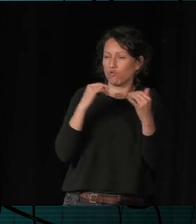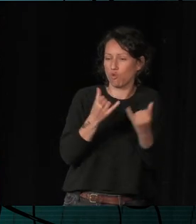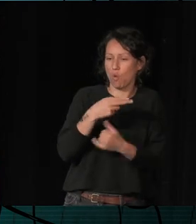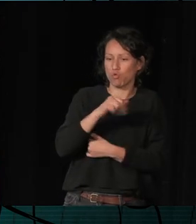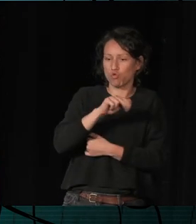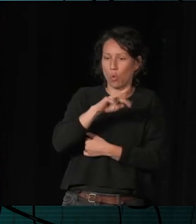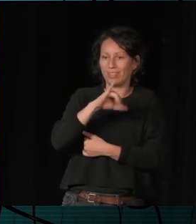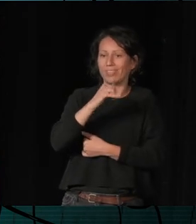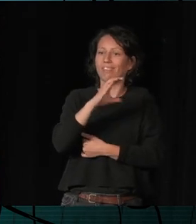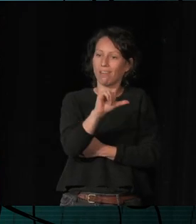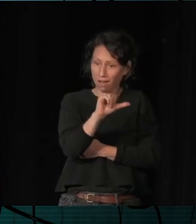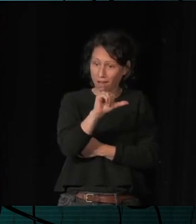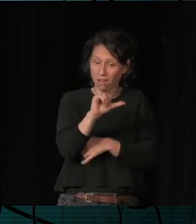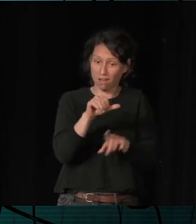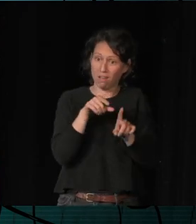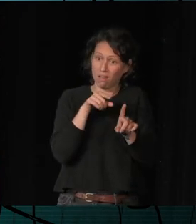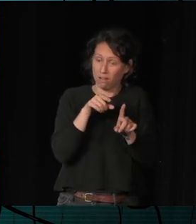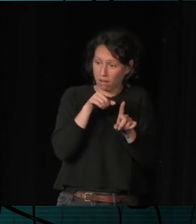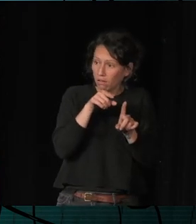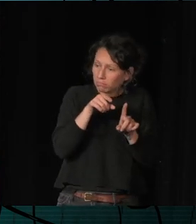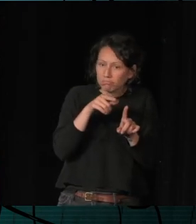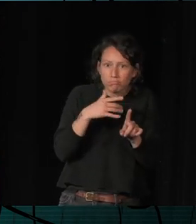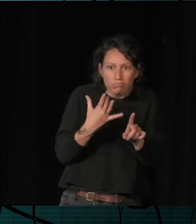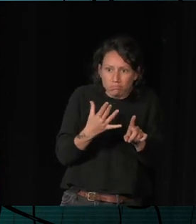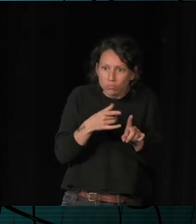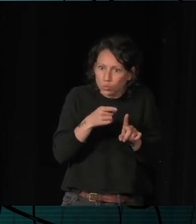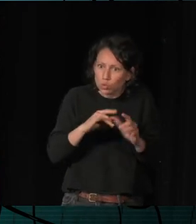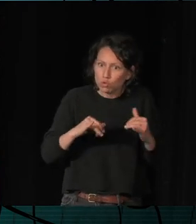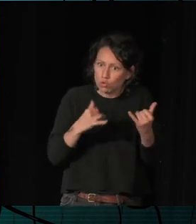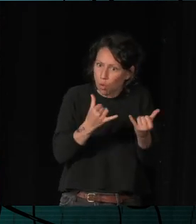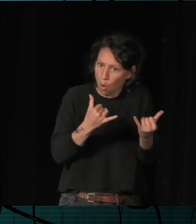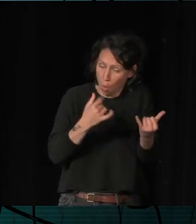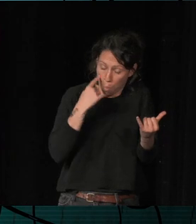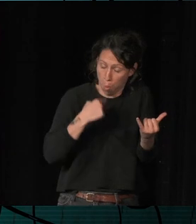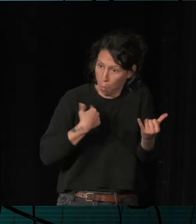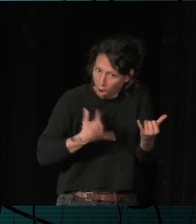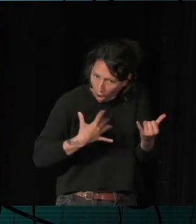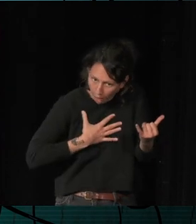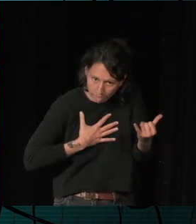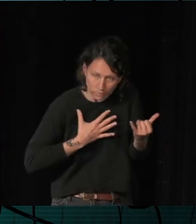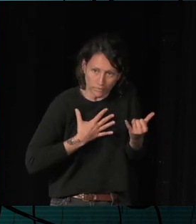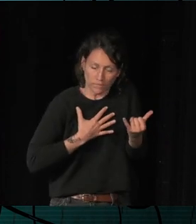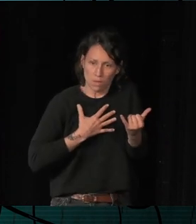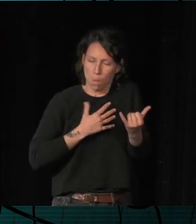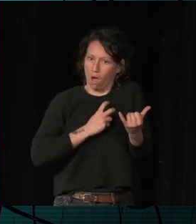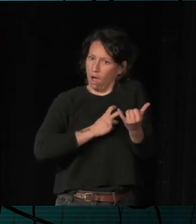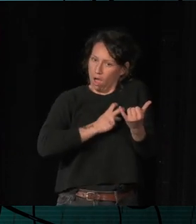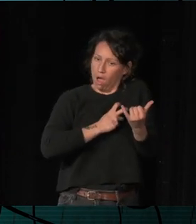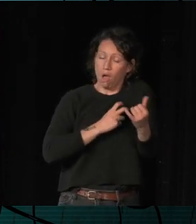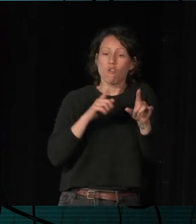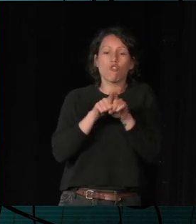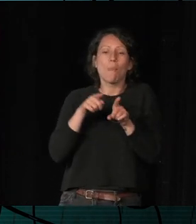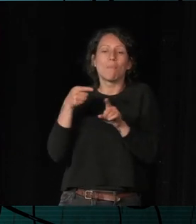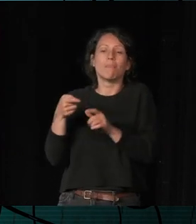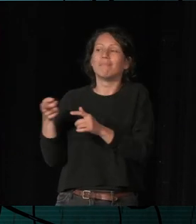parce que pour le coup Subnautica est un jeu absolument absolument terrifiant, je trouve. Exactement comme Narcosis, il nous